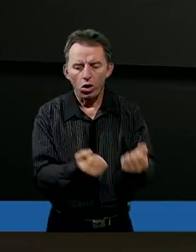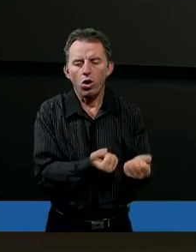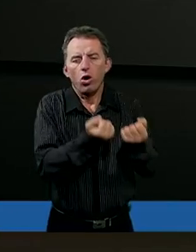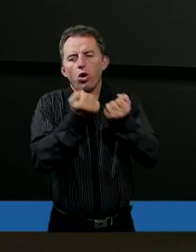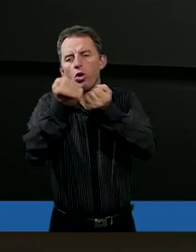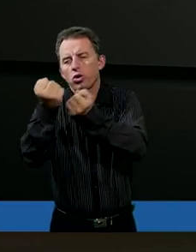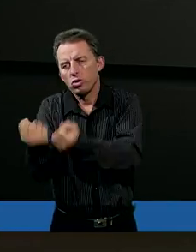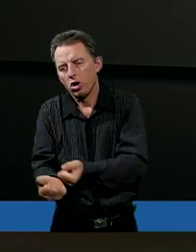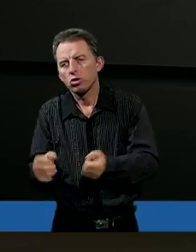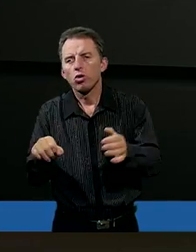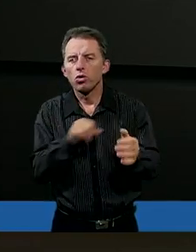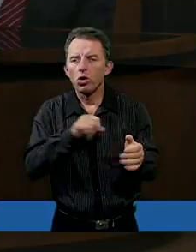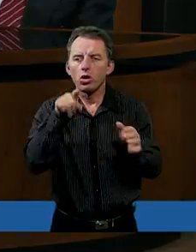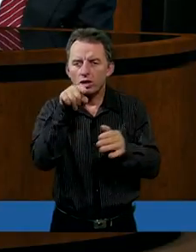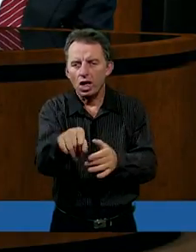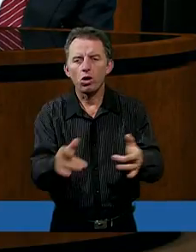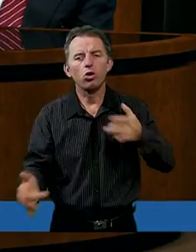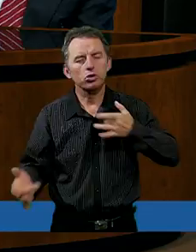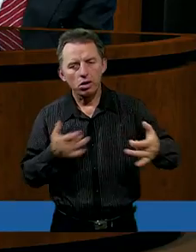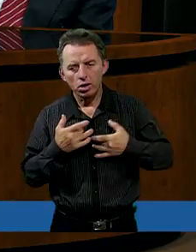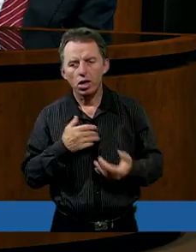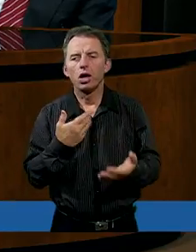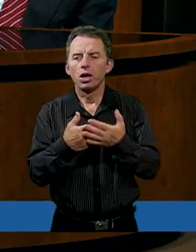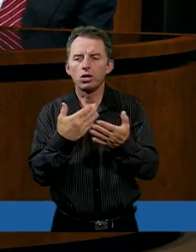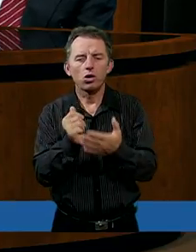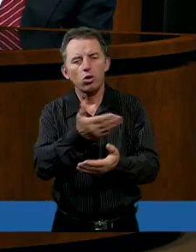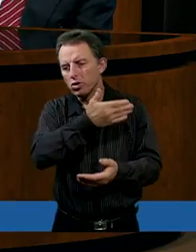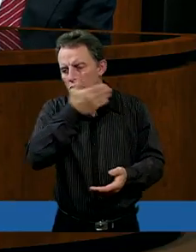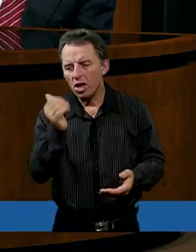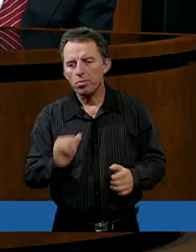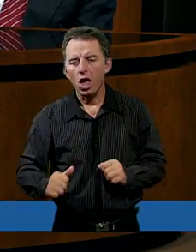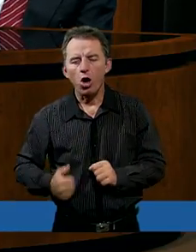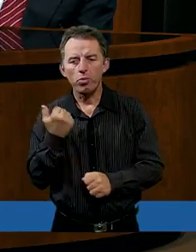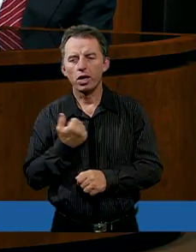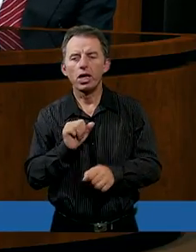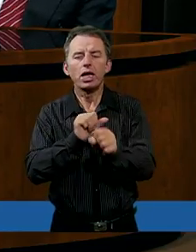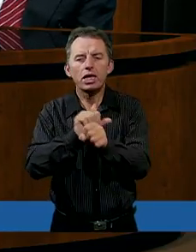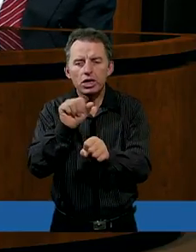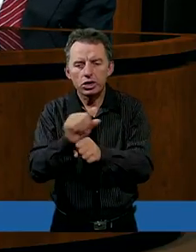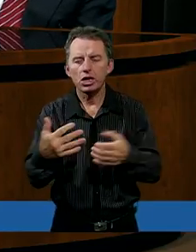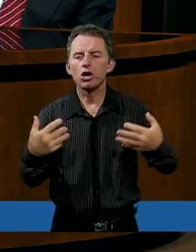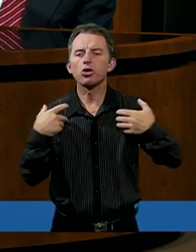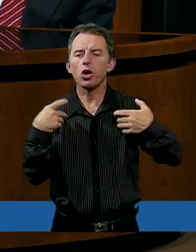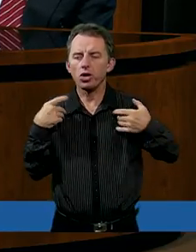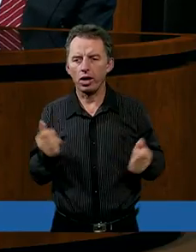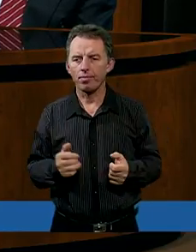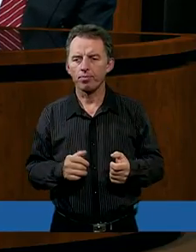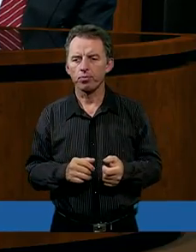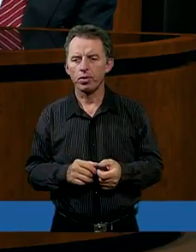do swojego cierpienia jak Hiob? Dlaczego nie miałby istnieć, żyć?